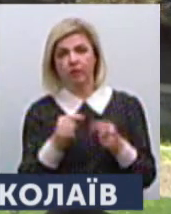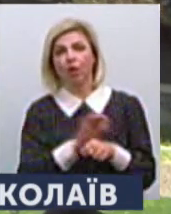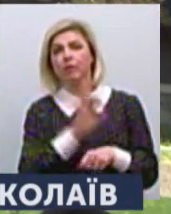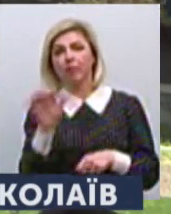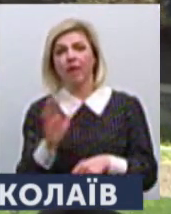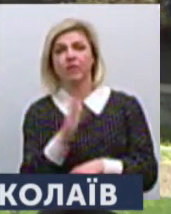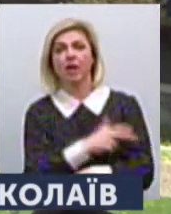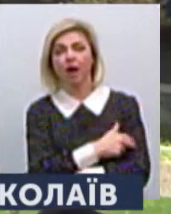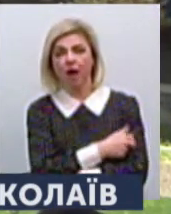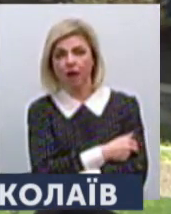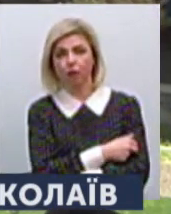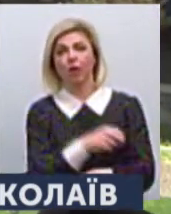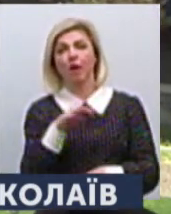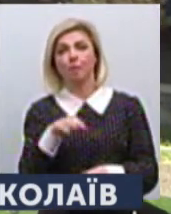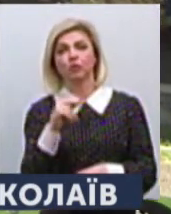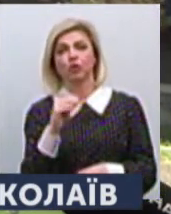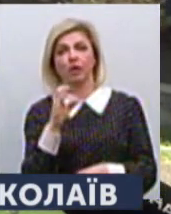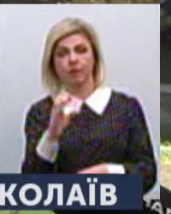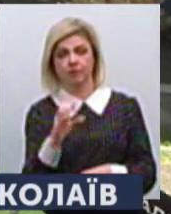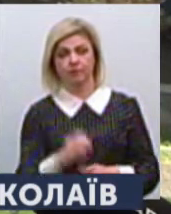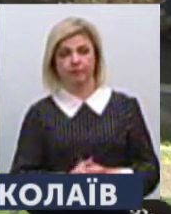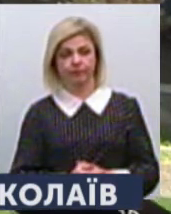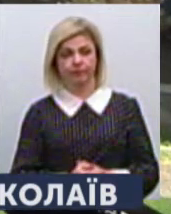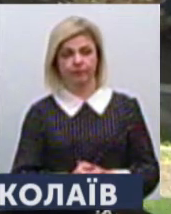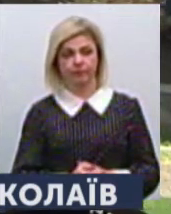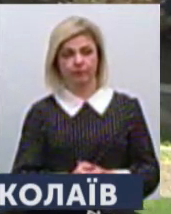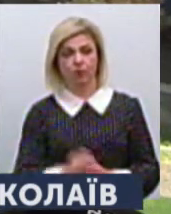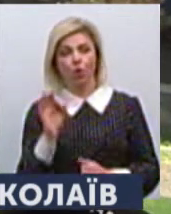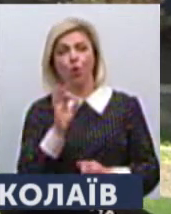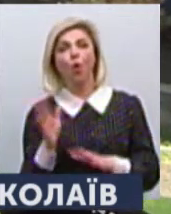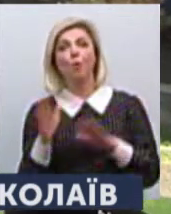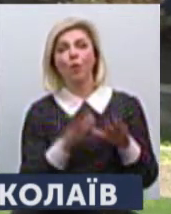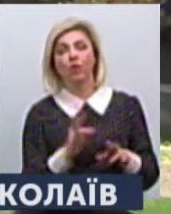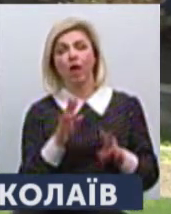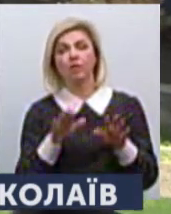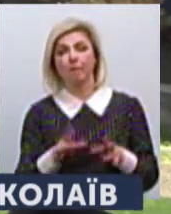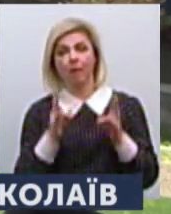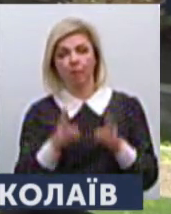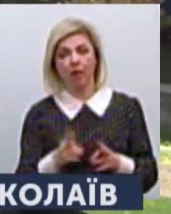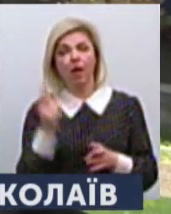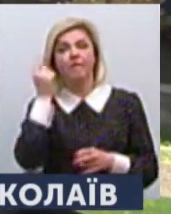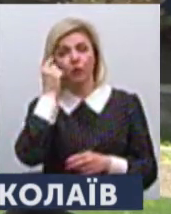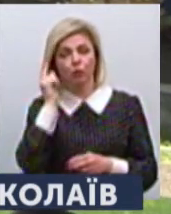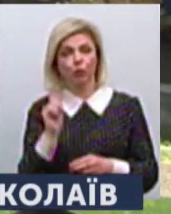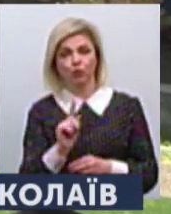та МЧС. По прибуттю на місце події стало відомо, що дитину